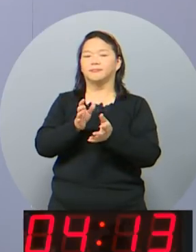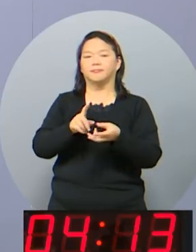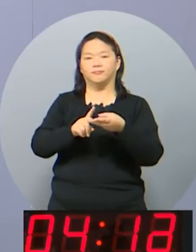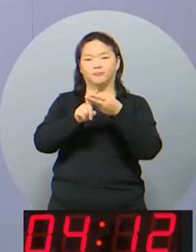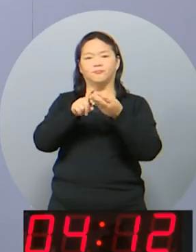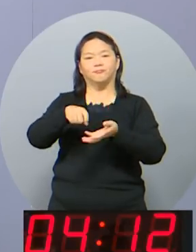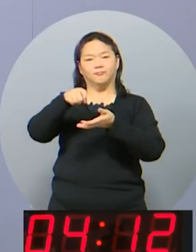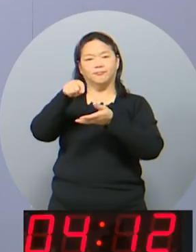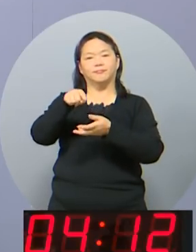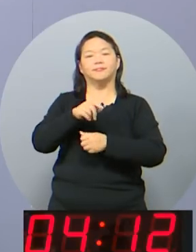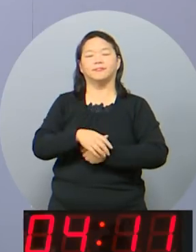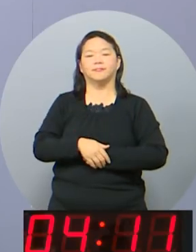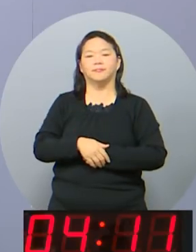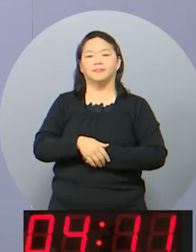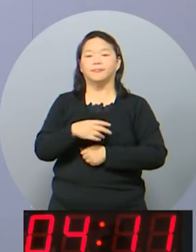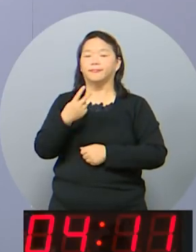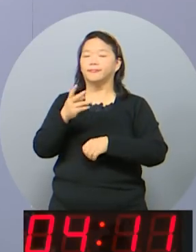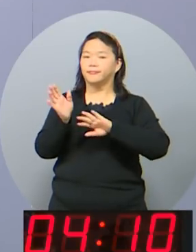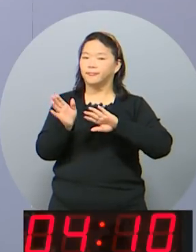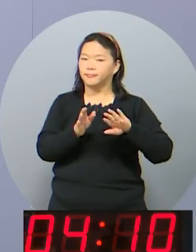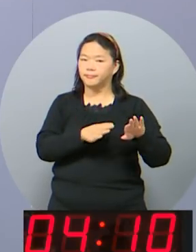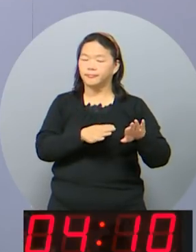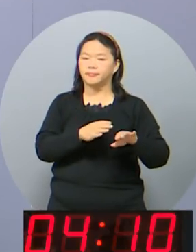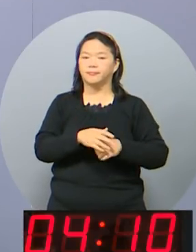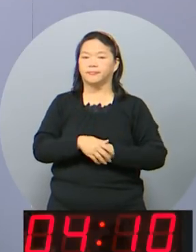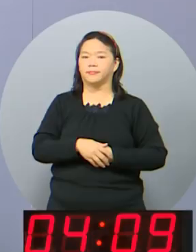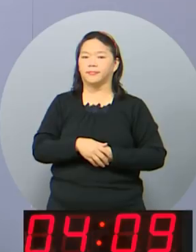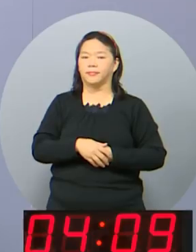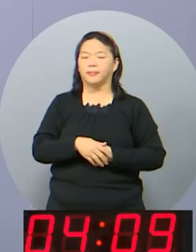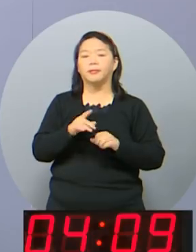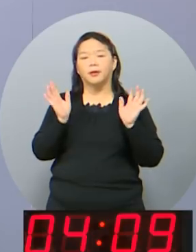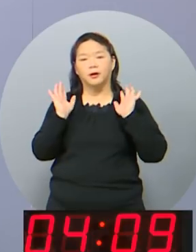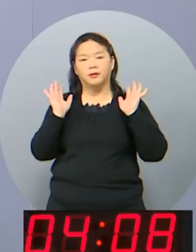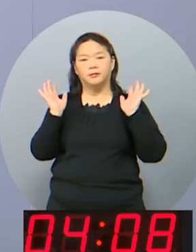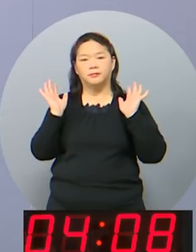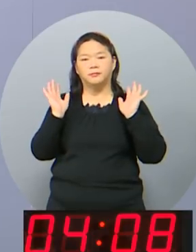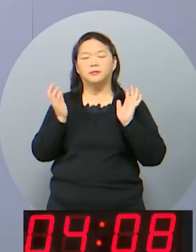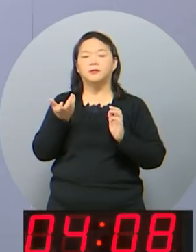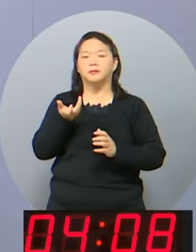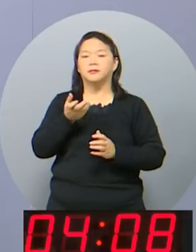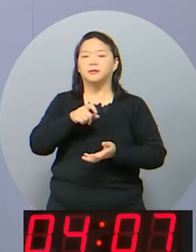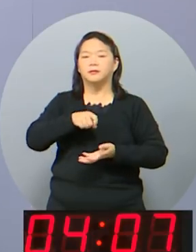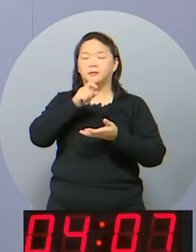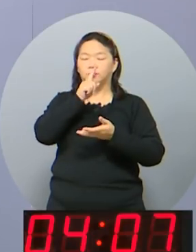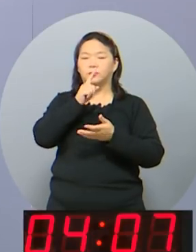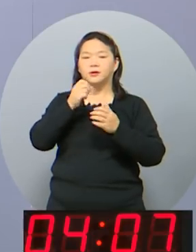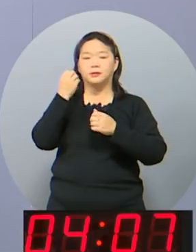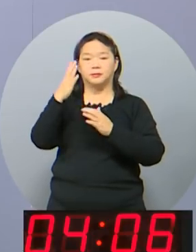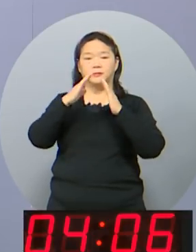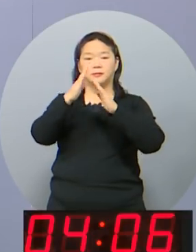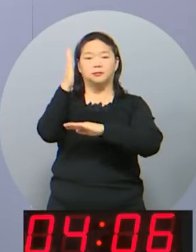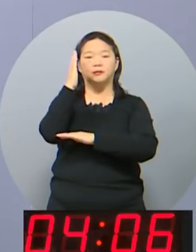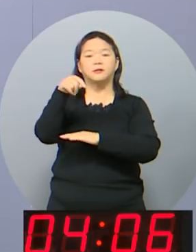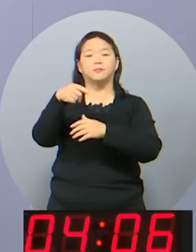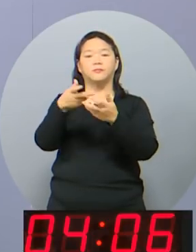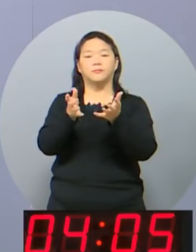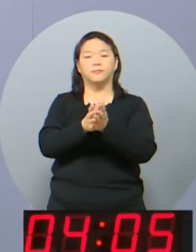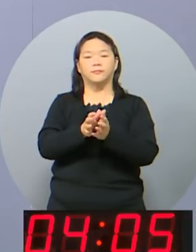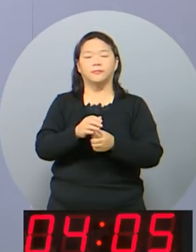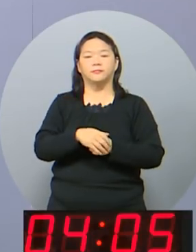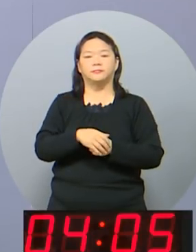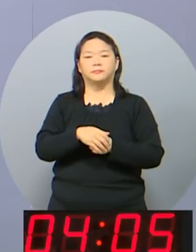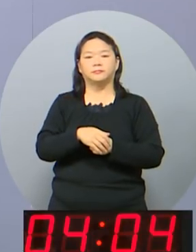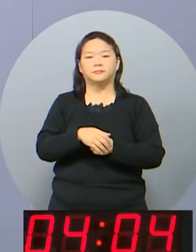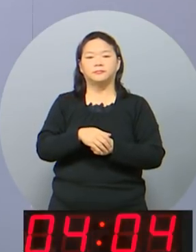个政见。那除此之外，那小孩的部分，我刚刚也在新制政的部分有简单提到，不管是公